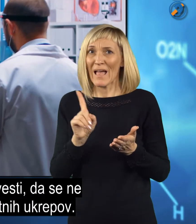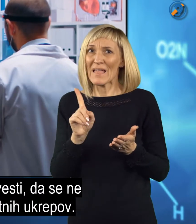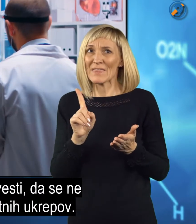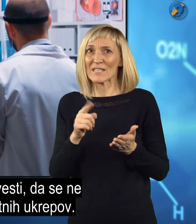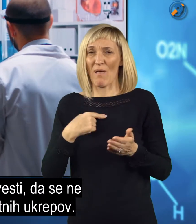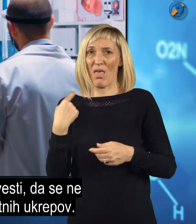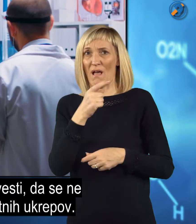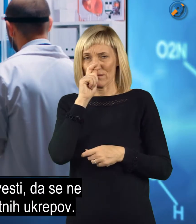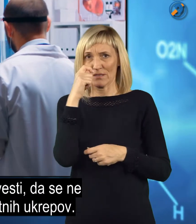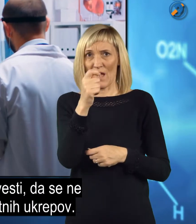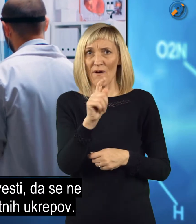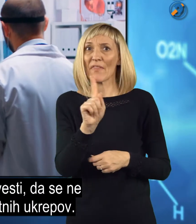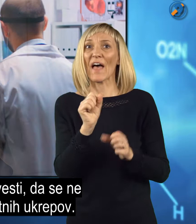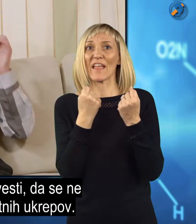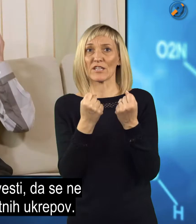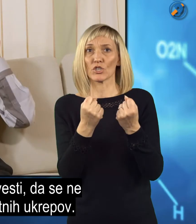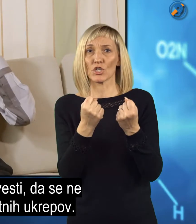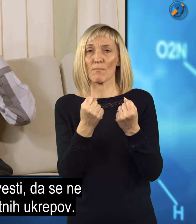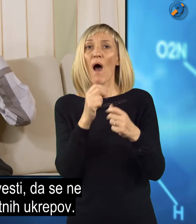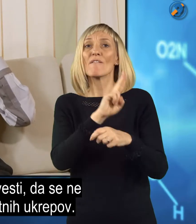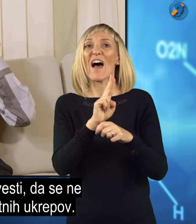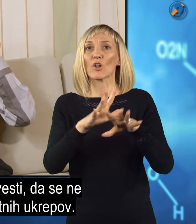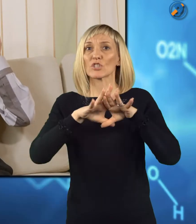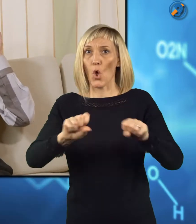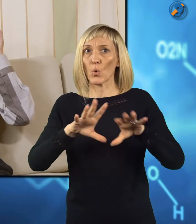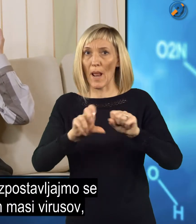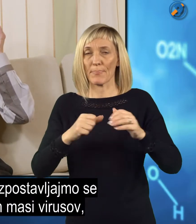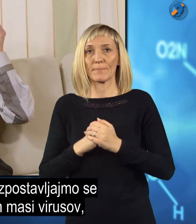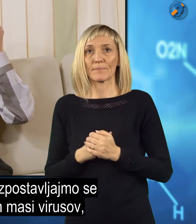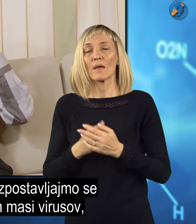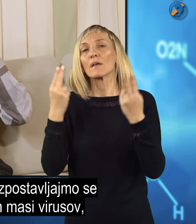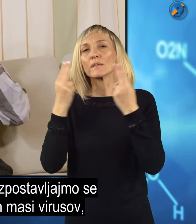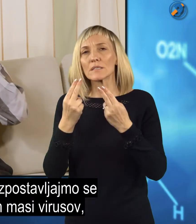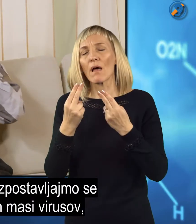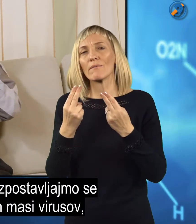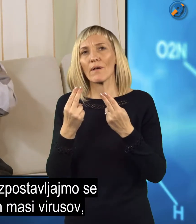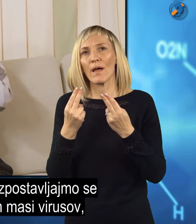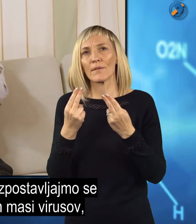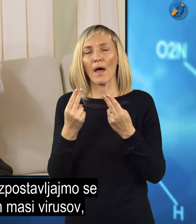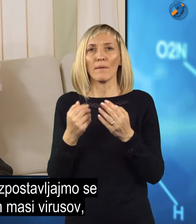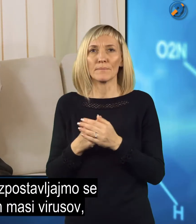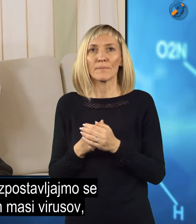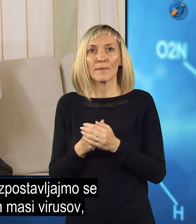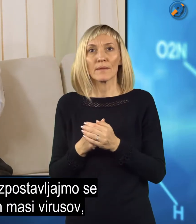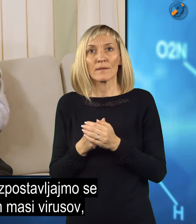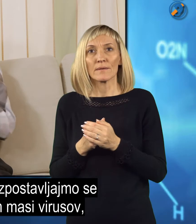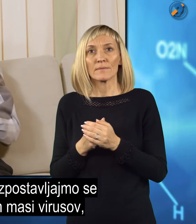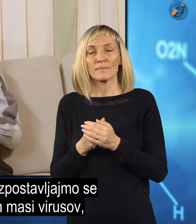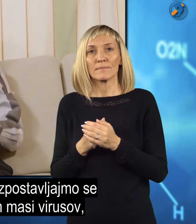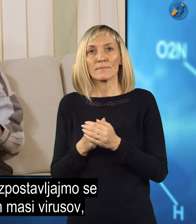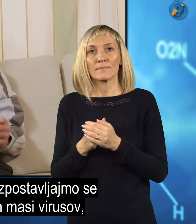nas ne sme zavesti, da se ne držimo varnostnih ukrepov. In pa seveda, predvsem ne